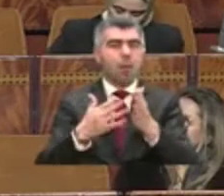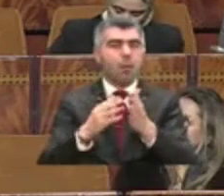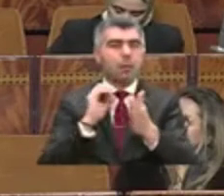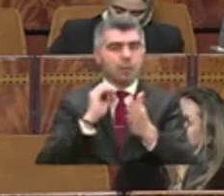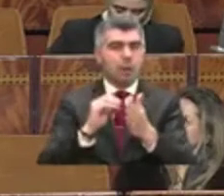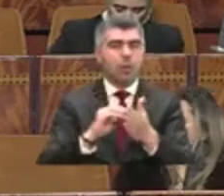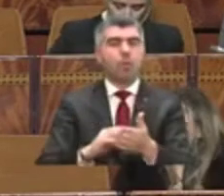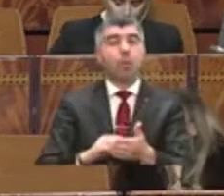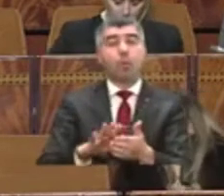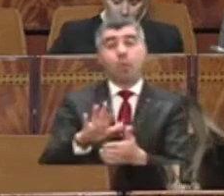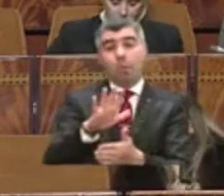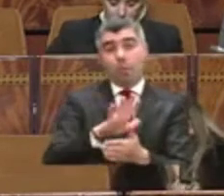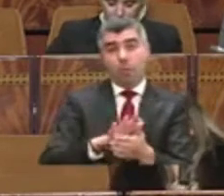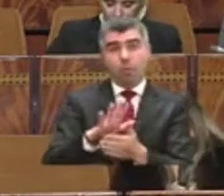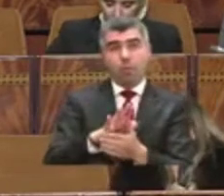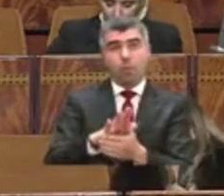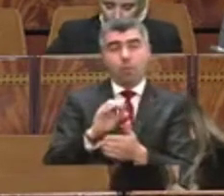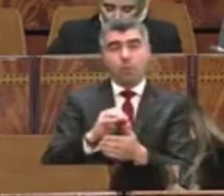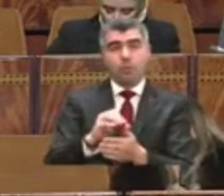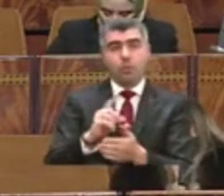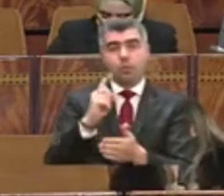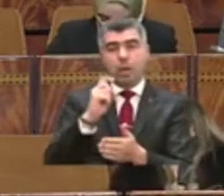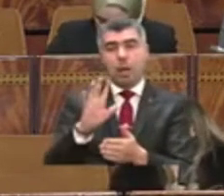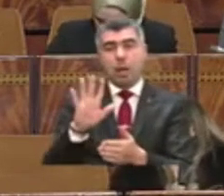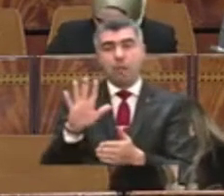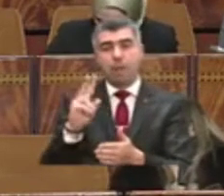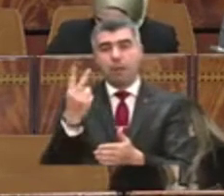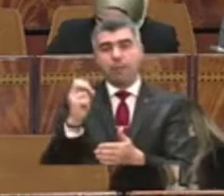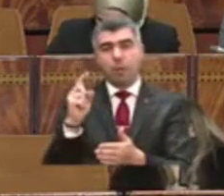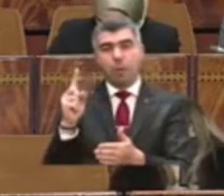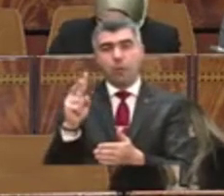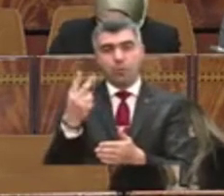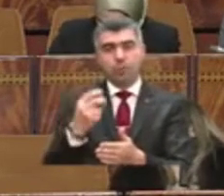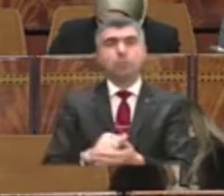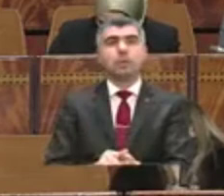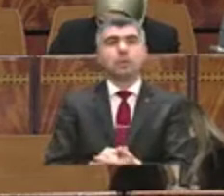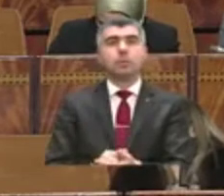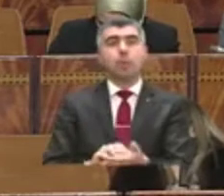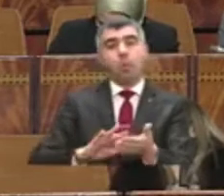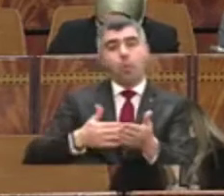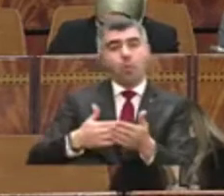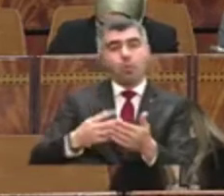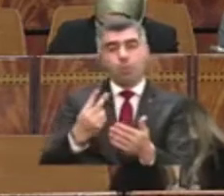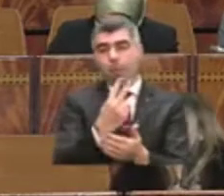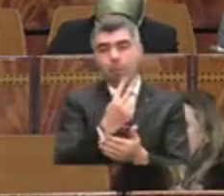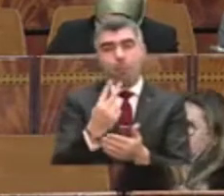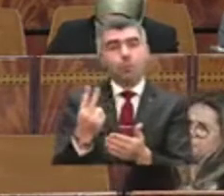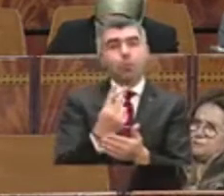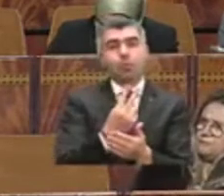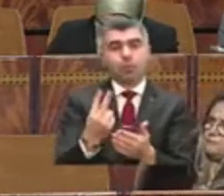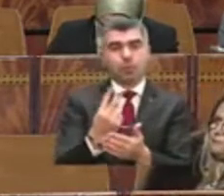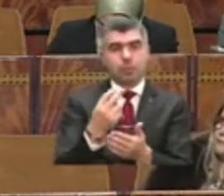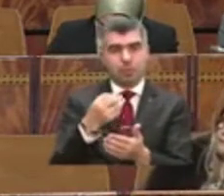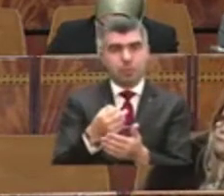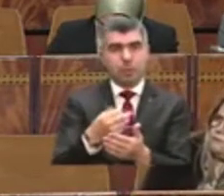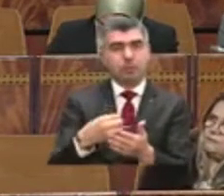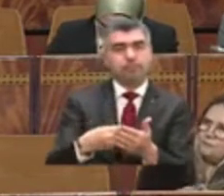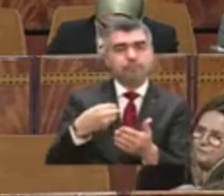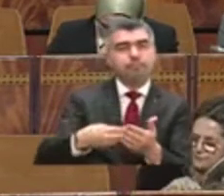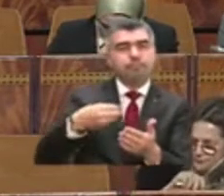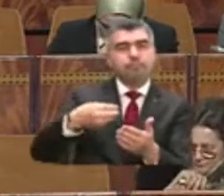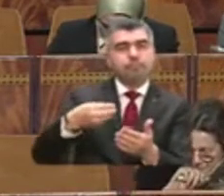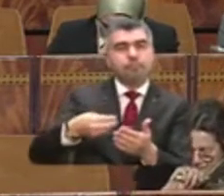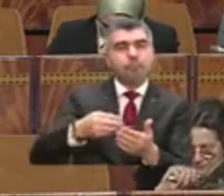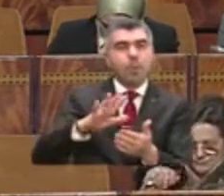بها شهر 5-2021. هذه المقاطع السيد الوزير بالرغم من التعثر الكبير الذي